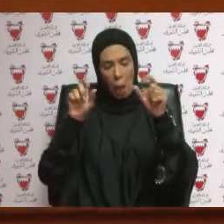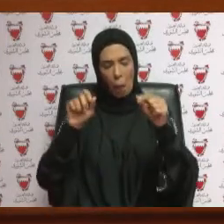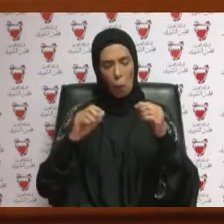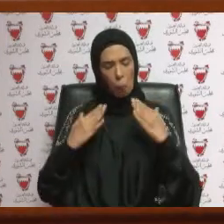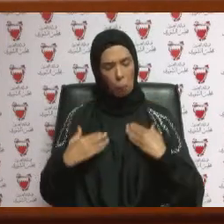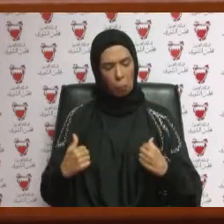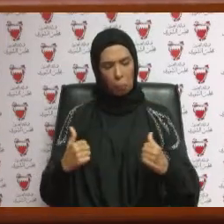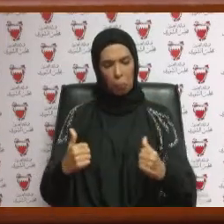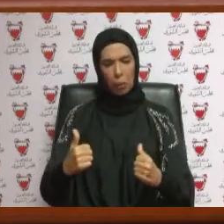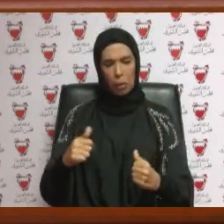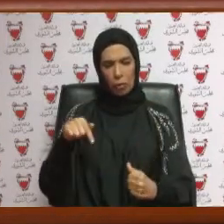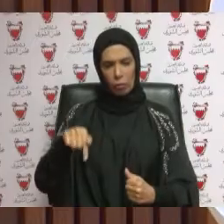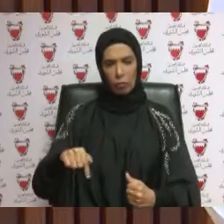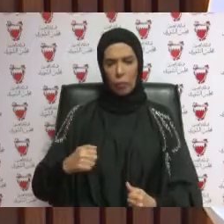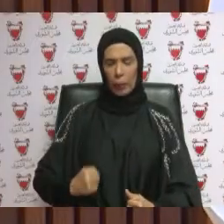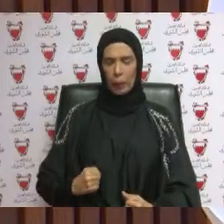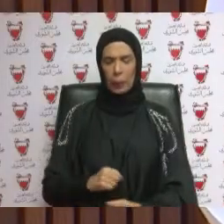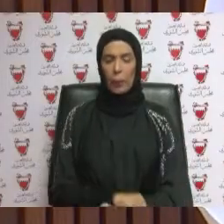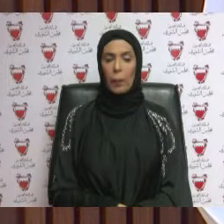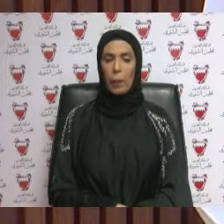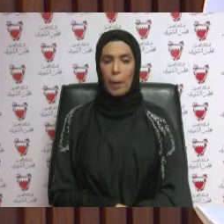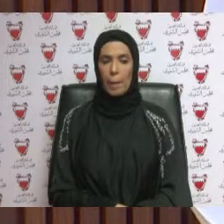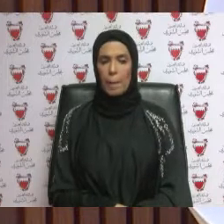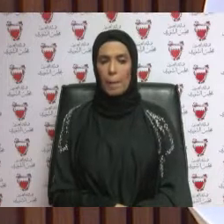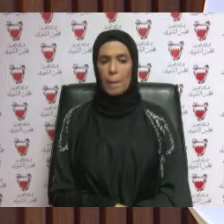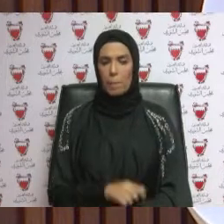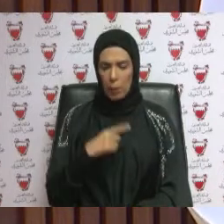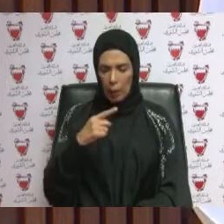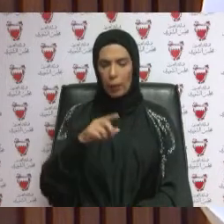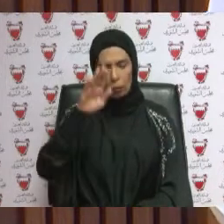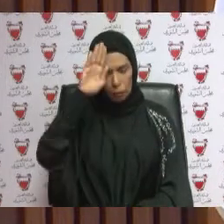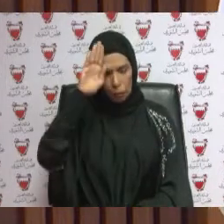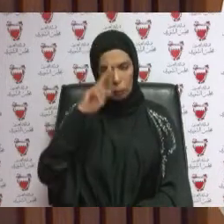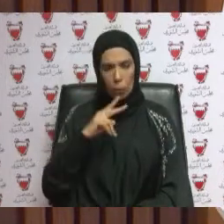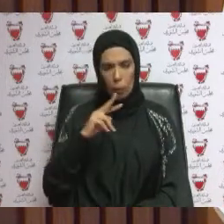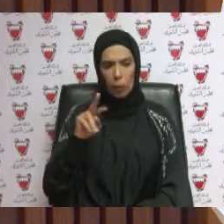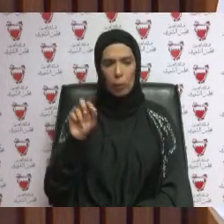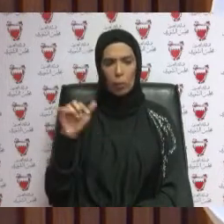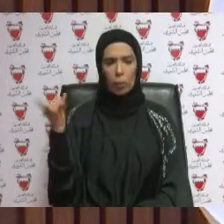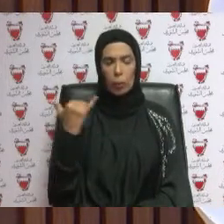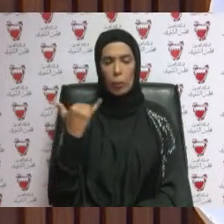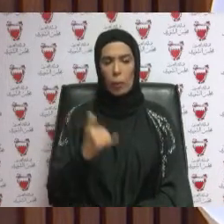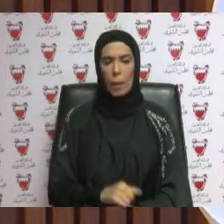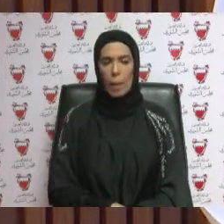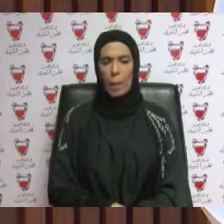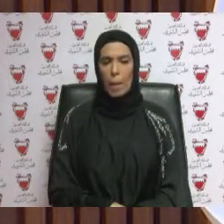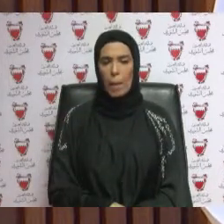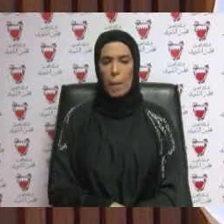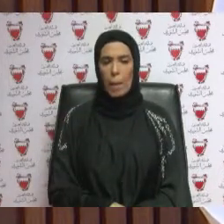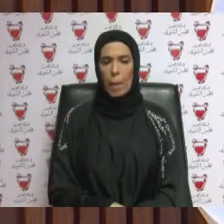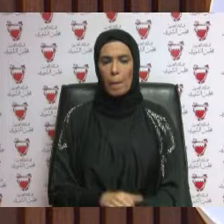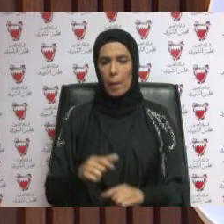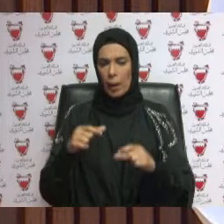للمواطنين في البحرين. مع الرئيس تطرق جلالته كذلك إلى نقطة جدا مهمة، وهي